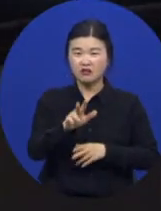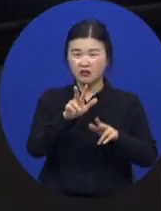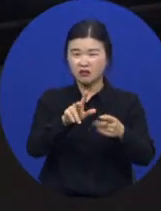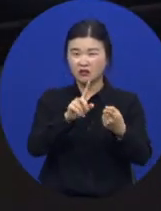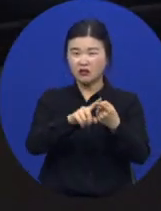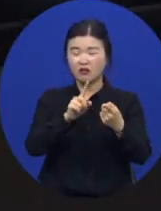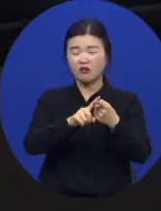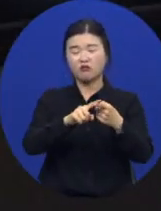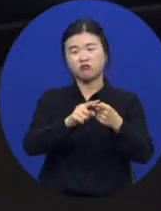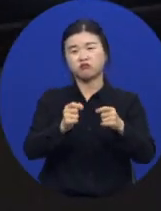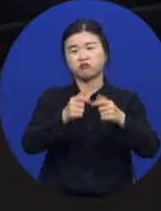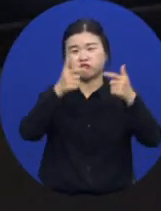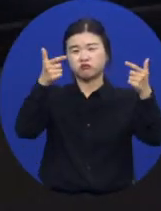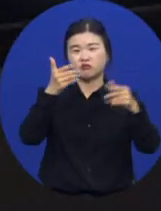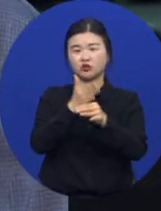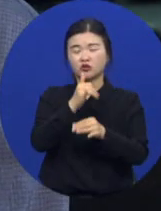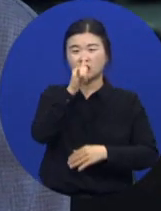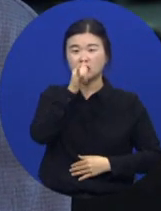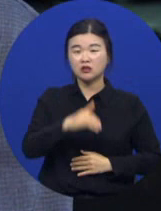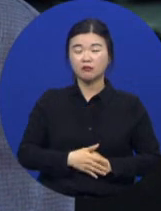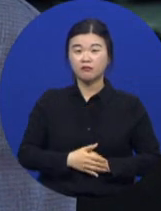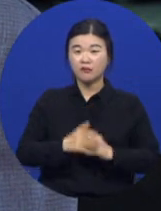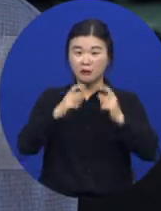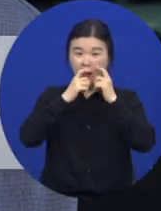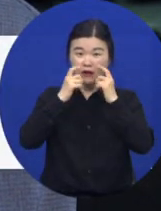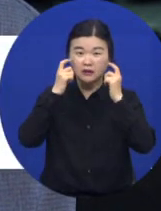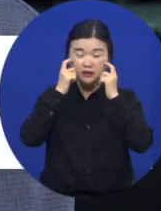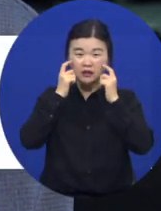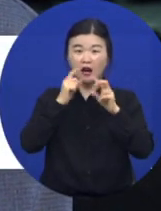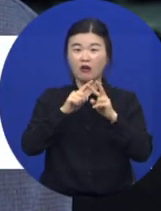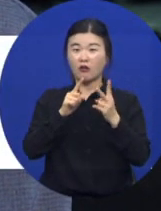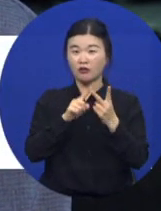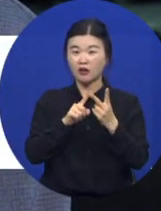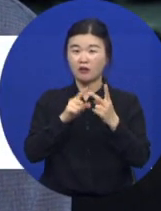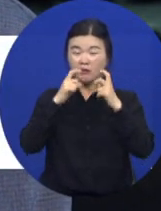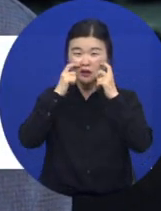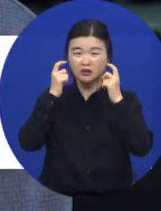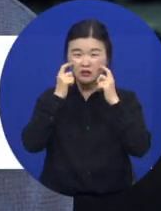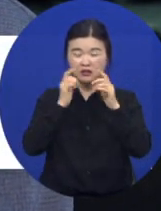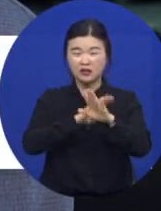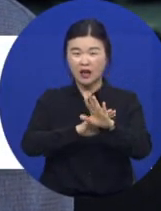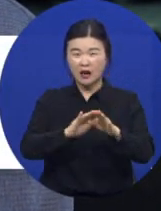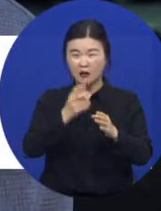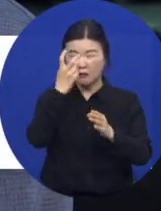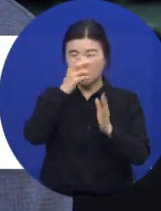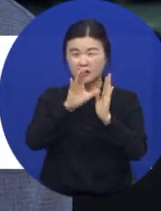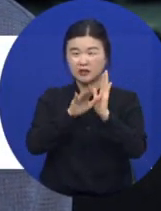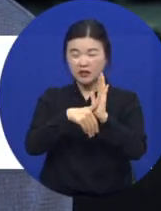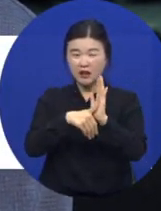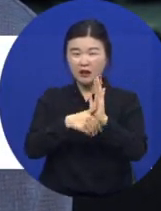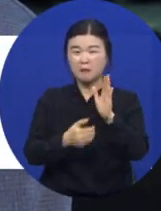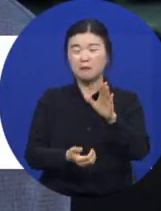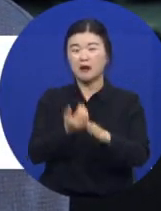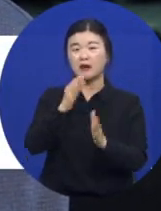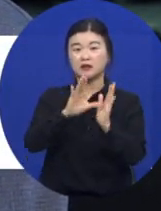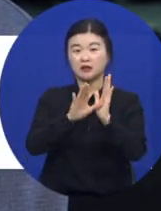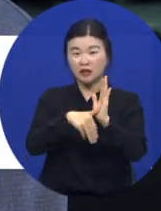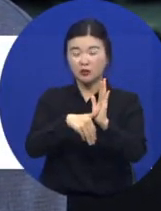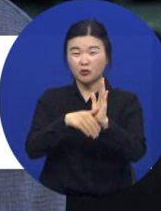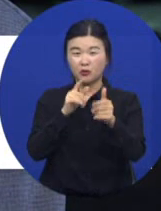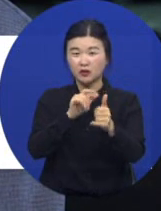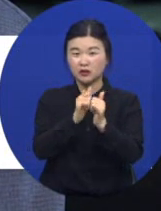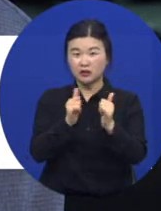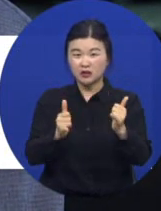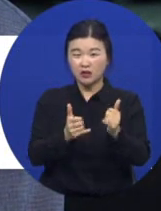행위는 좀처럼 줄지 않고 있는 겁니다. 마스크를 쓰거나 출입자 명부 같은 게 관리가 잘 되면 발생하더라도